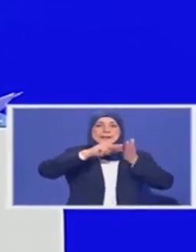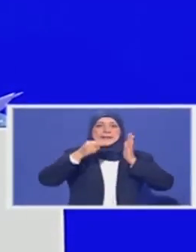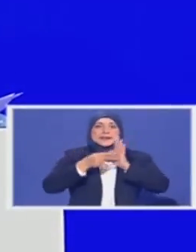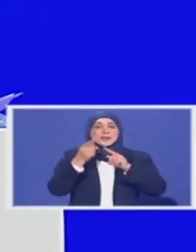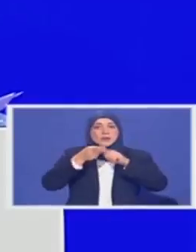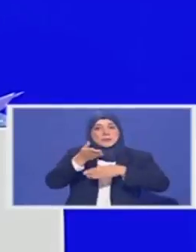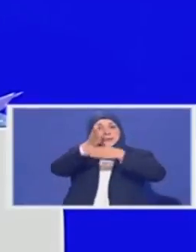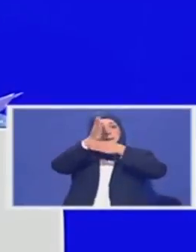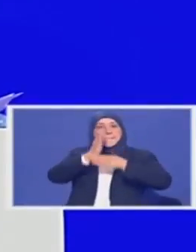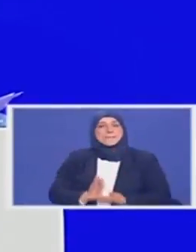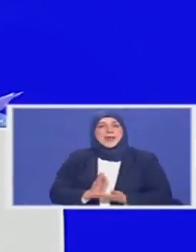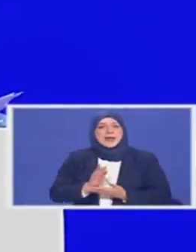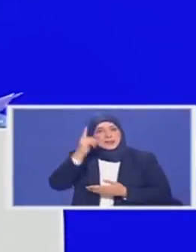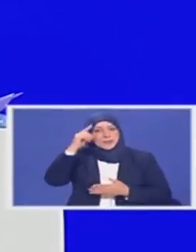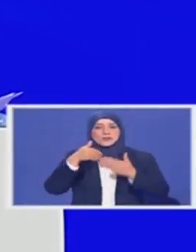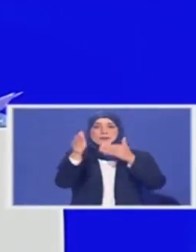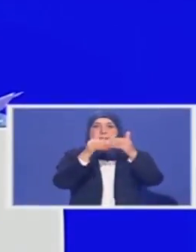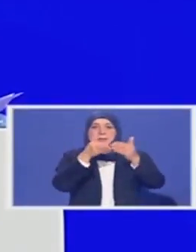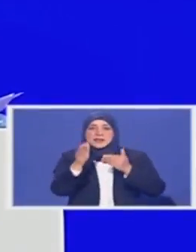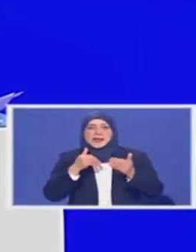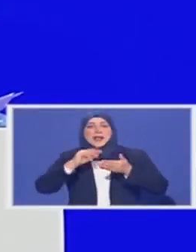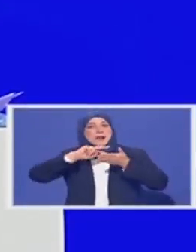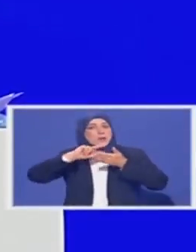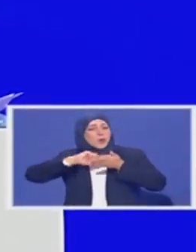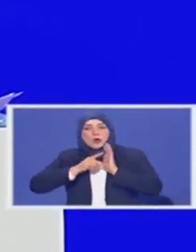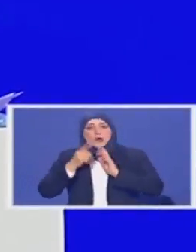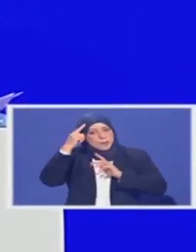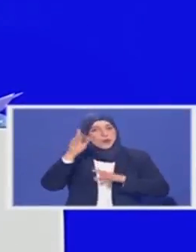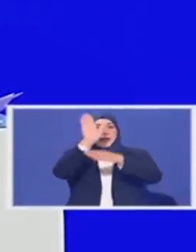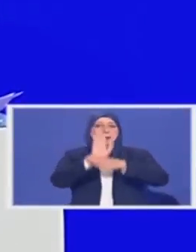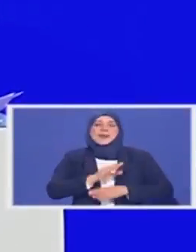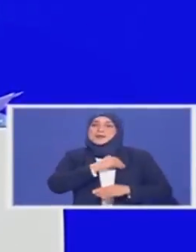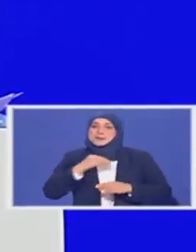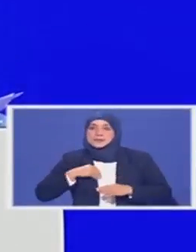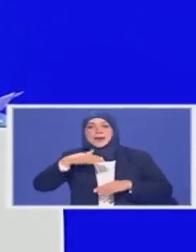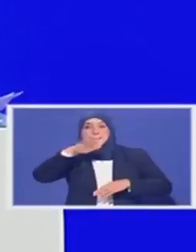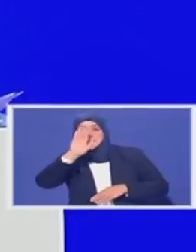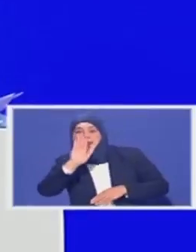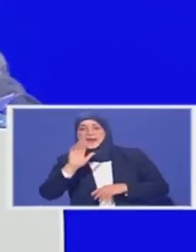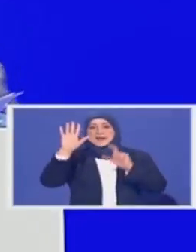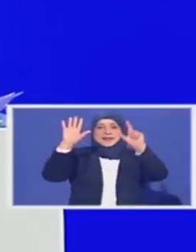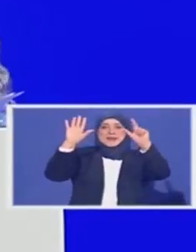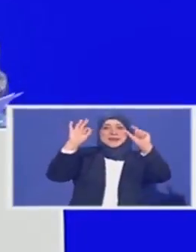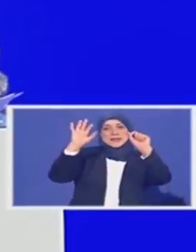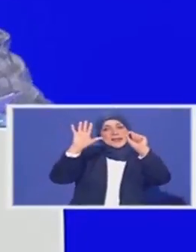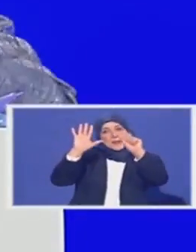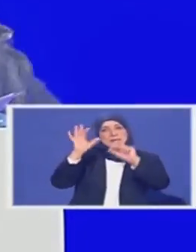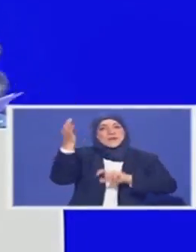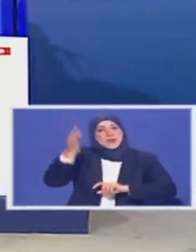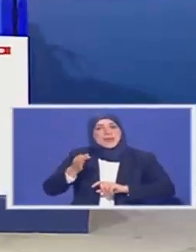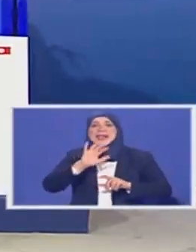والجاهزية وبالنسبة للمعدات وحوكمة هذه الخطة، ولكن زاد 70% المواطن،